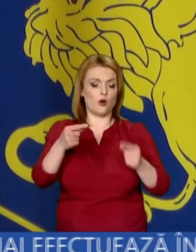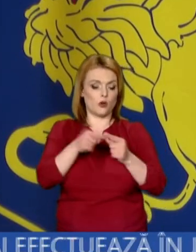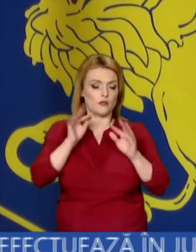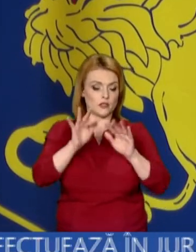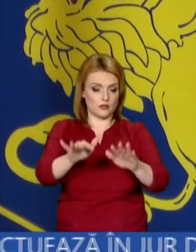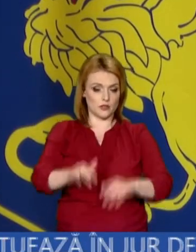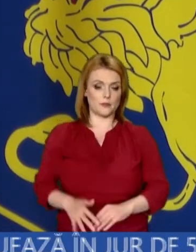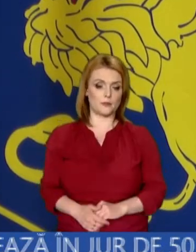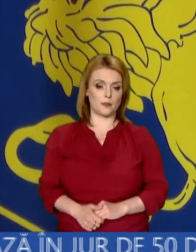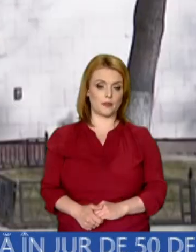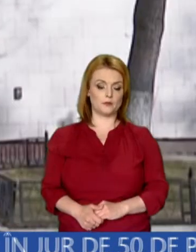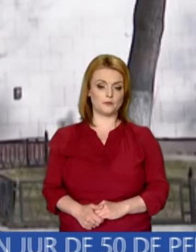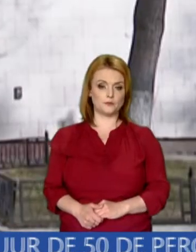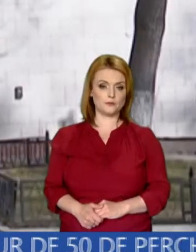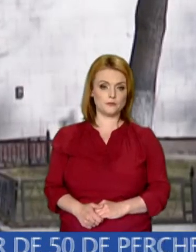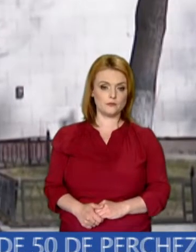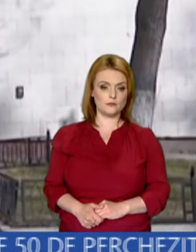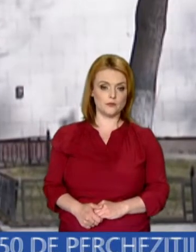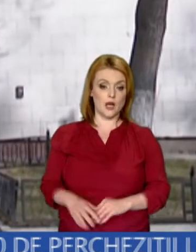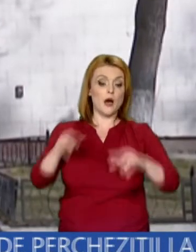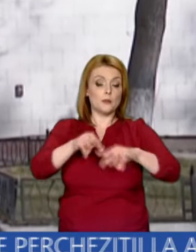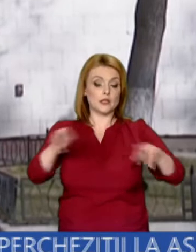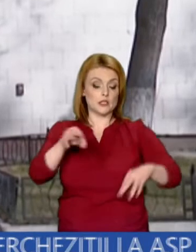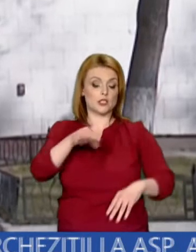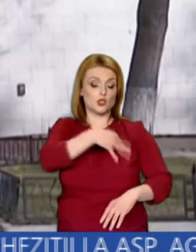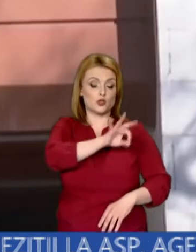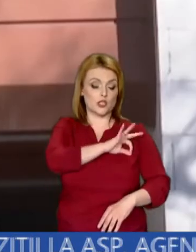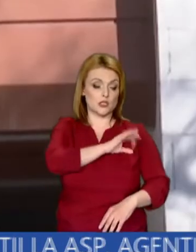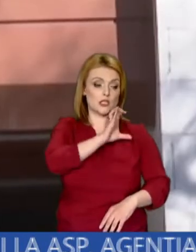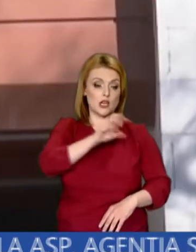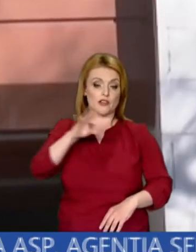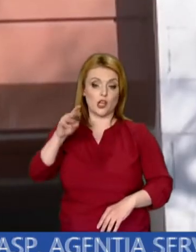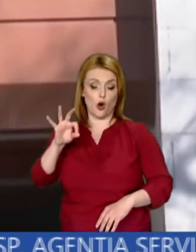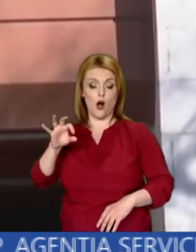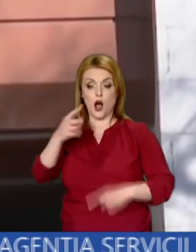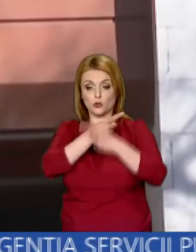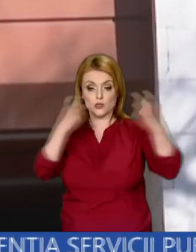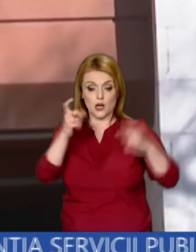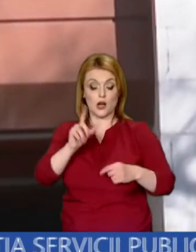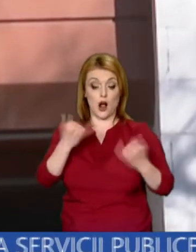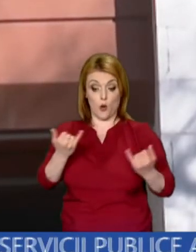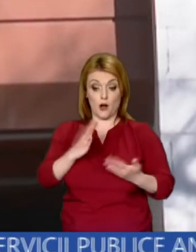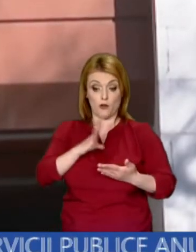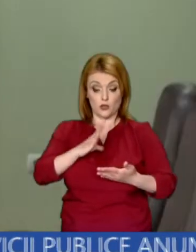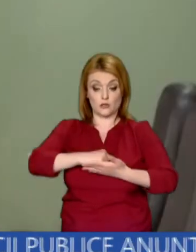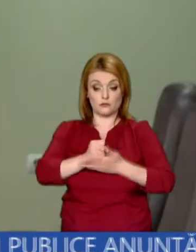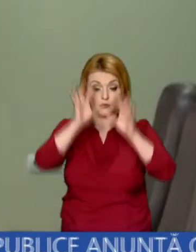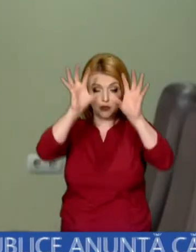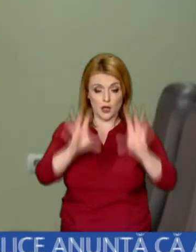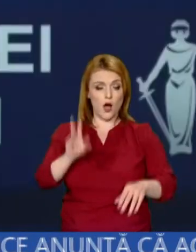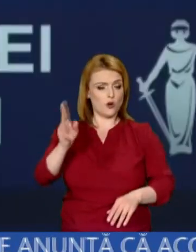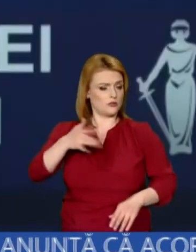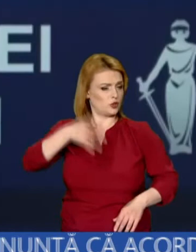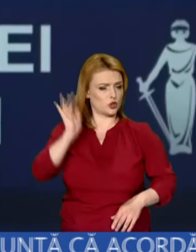oficial avem în jur de 10 cazuri. Anterior, ministrul Justiției, Sergiu Litvinenko, a anunțat că legea locală va fi supusă controlului